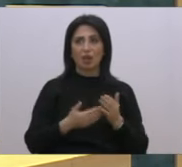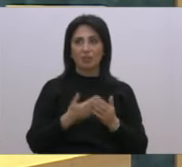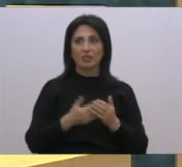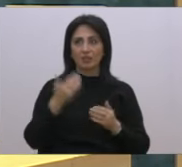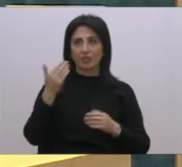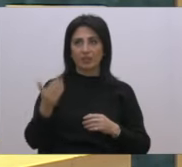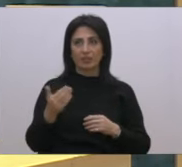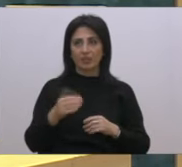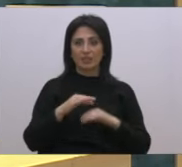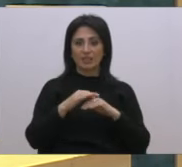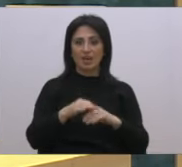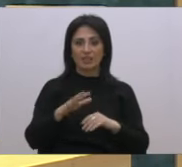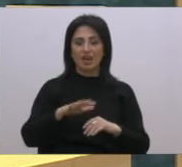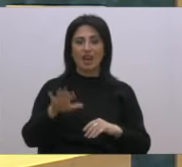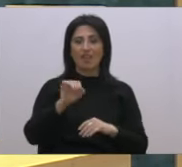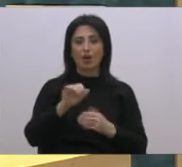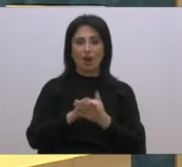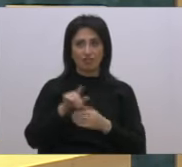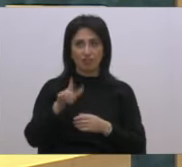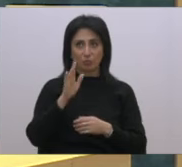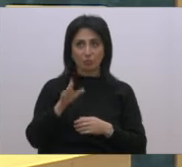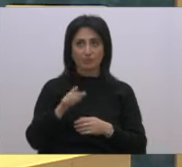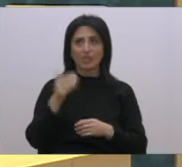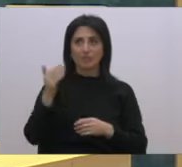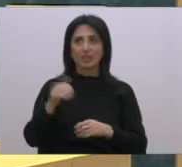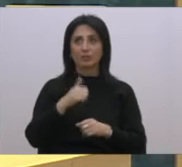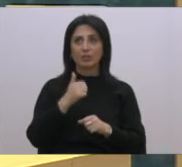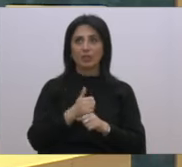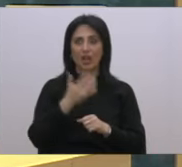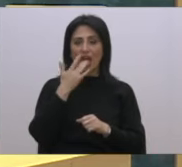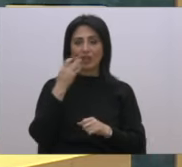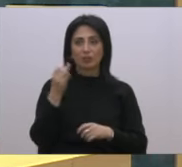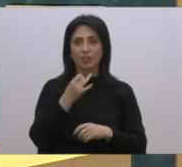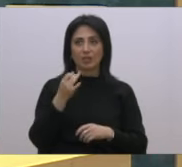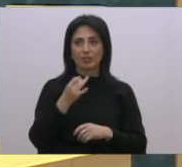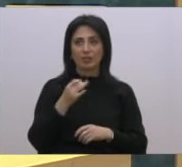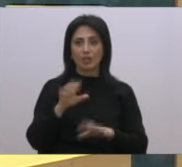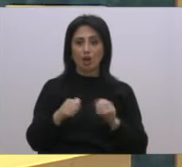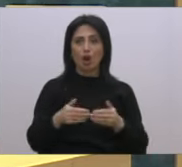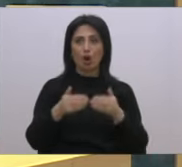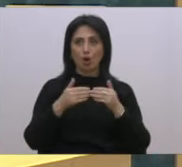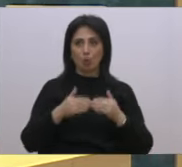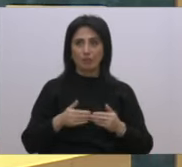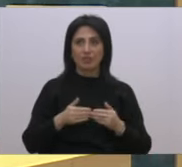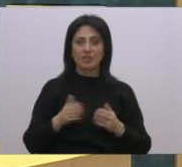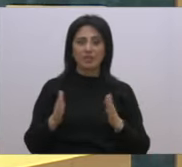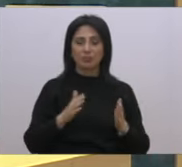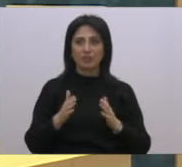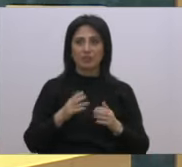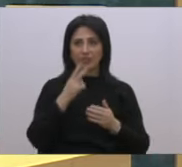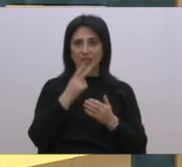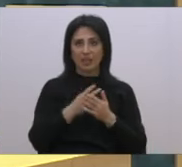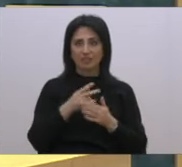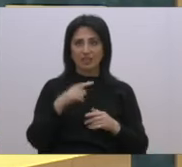თქვენ წაიყვანთ ქვეყანას ევროკავშირისკენ და თქვენ თავარ ეროვნულ ინტერესს დეოკუპაციას მინიმუმ ხედვის